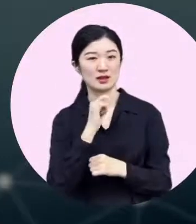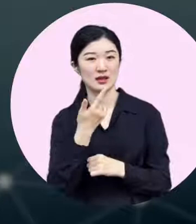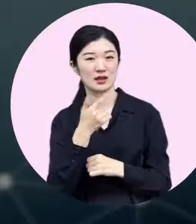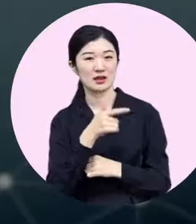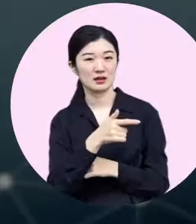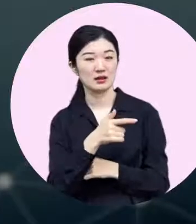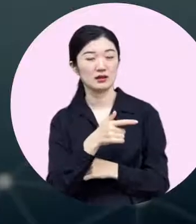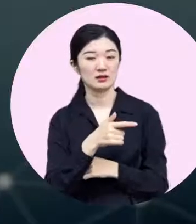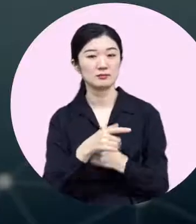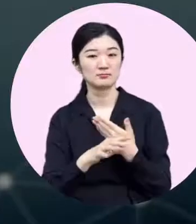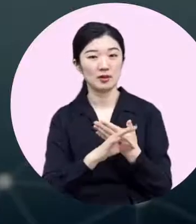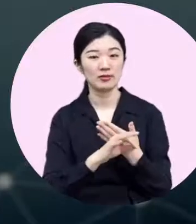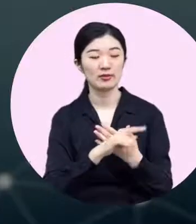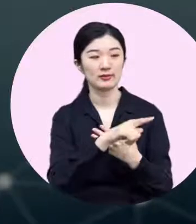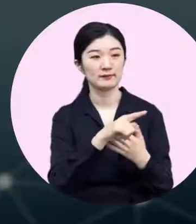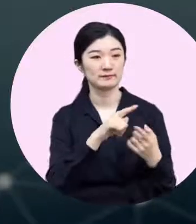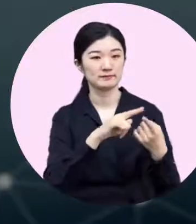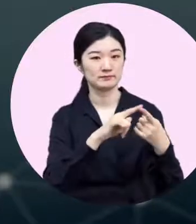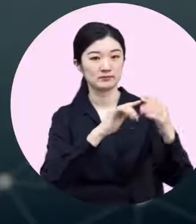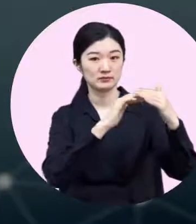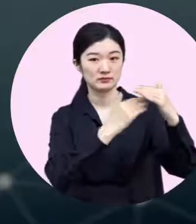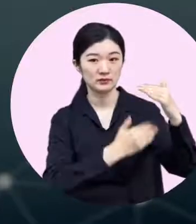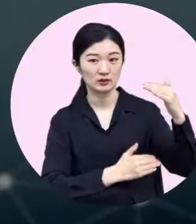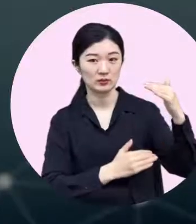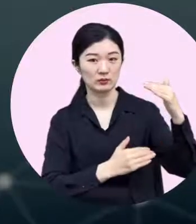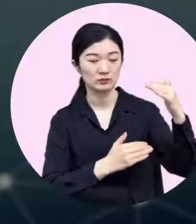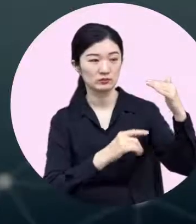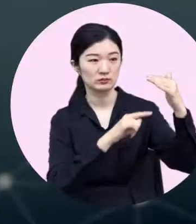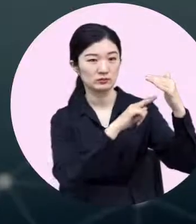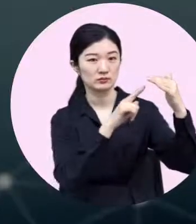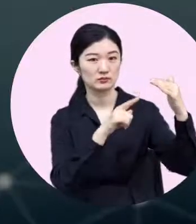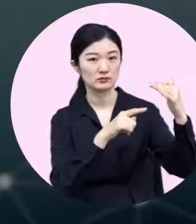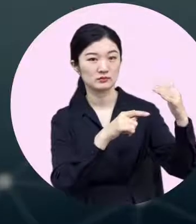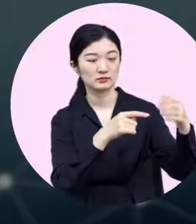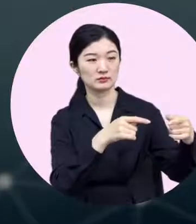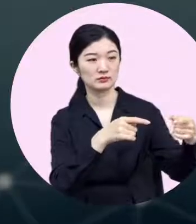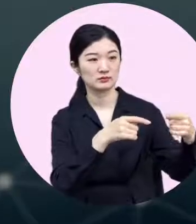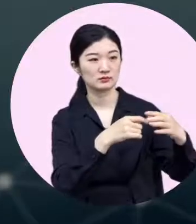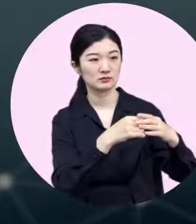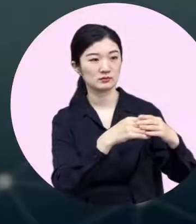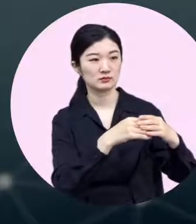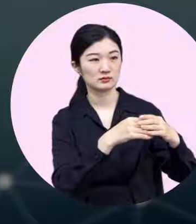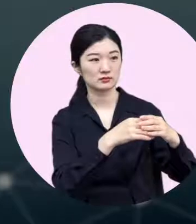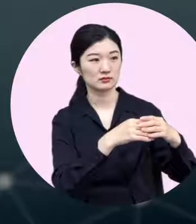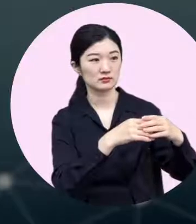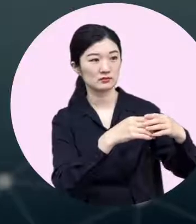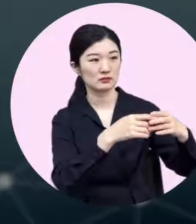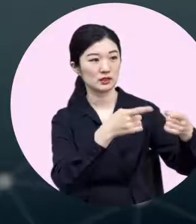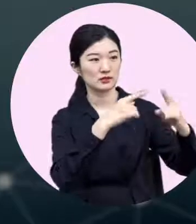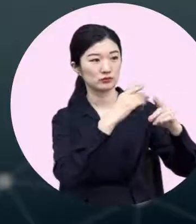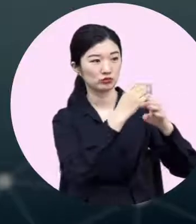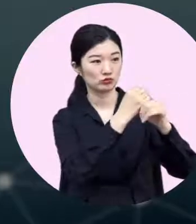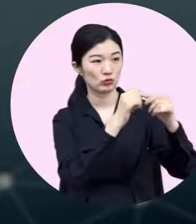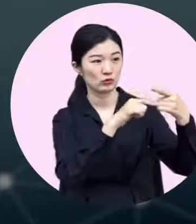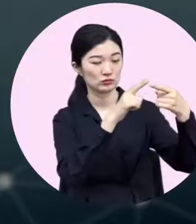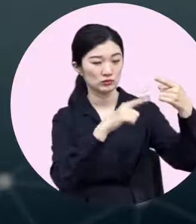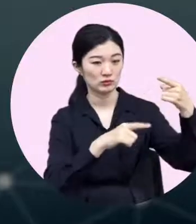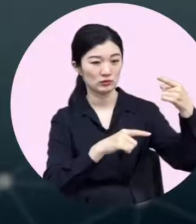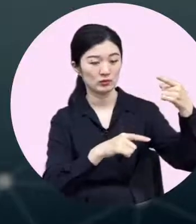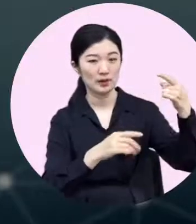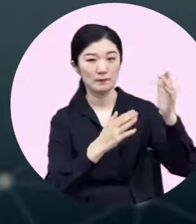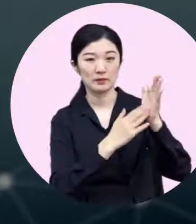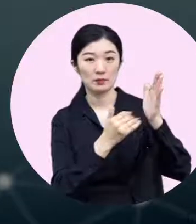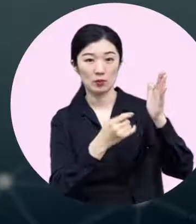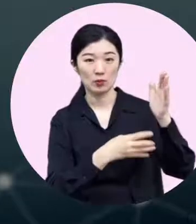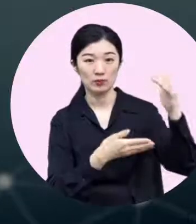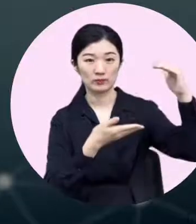있잖아요. 그러니까 그런 경우는 이 부분 있잖아요. 줌 회의 참가부터 암호까지. 이 부분이 이제 중요한